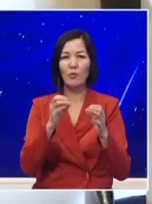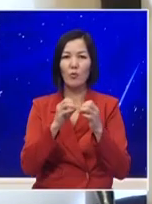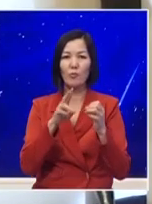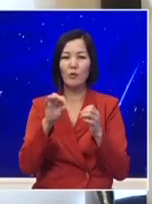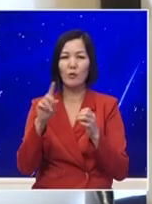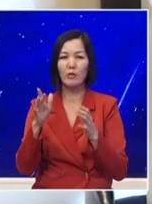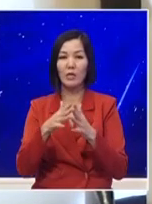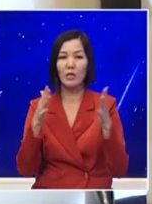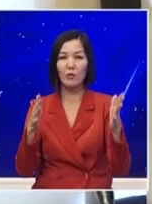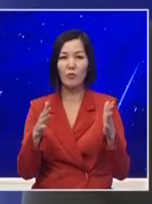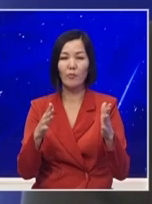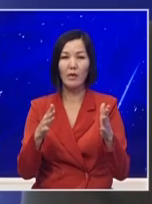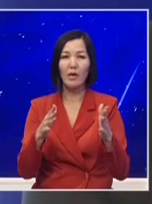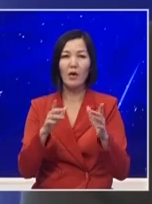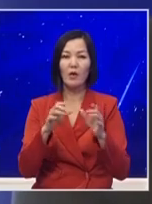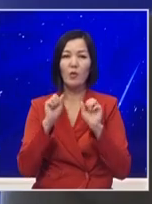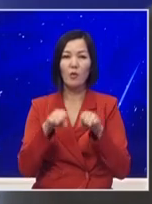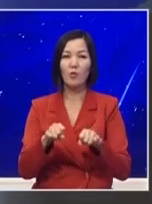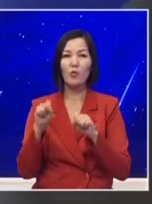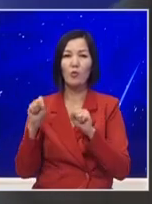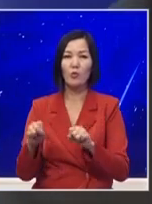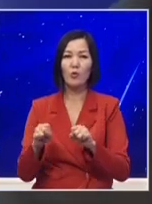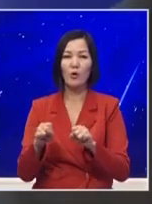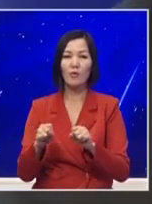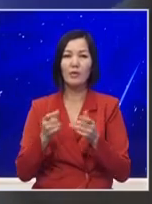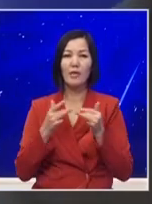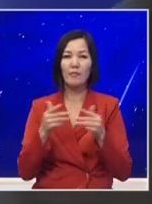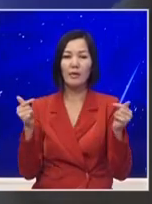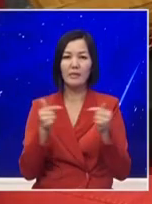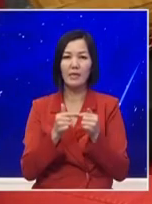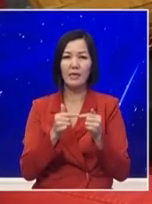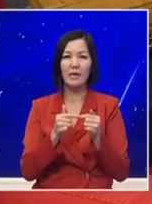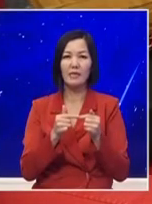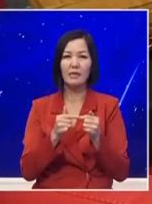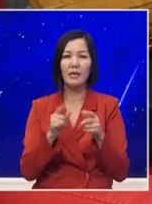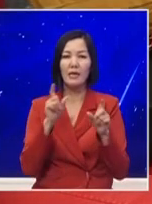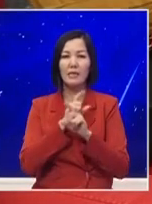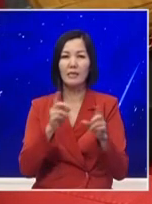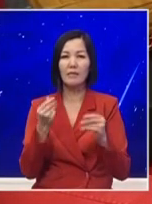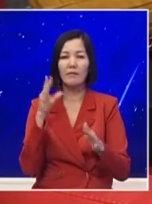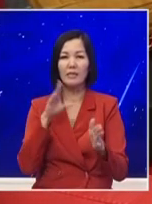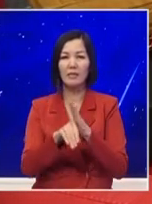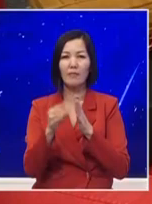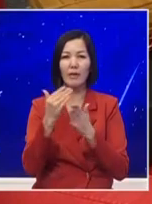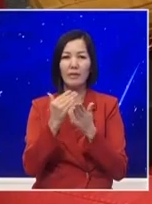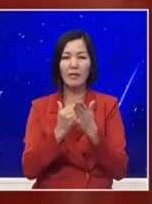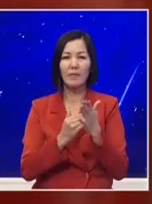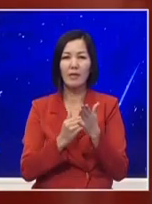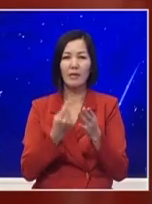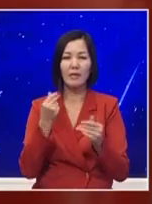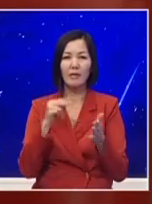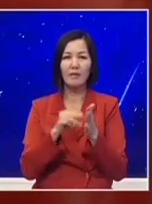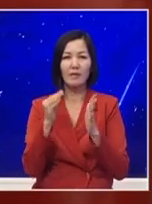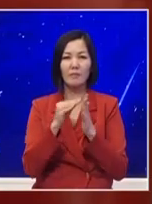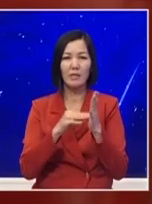миллион теңгеден асады. Тұтынушылар құқығын қорғау үрдісі де талапқа сай. Коммуналдық сала нысандарының инвестициялық бағдарламалары мен